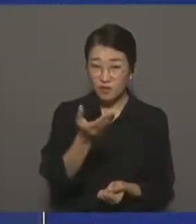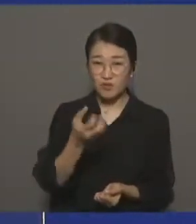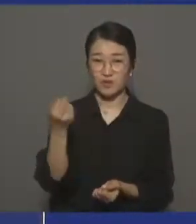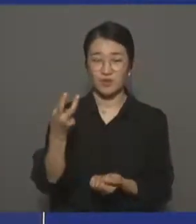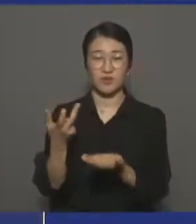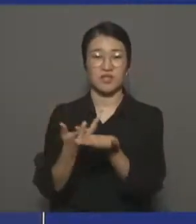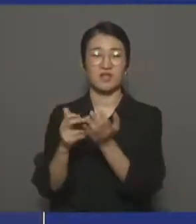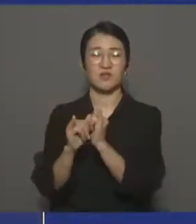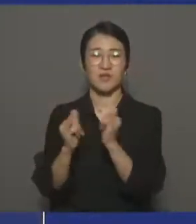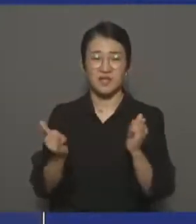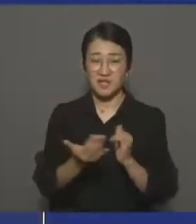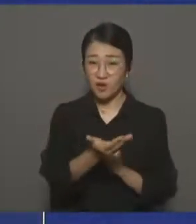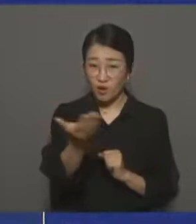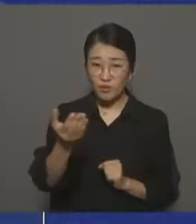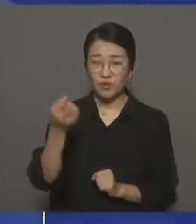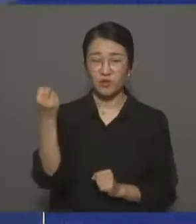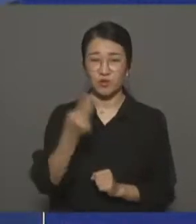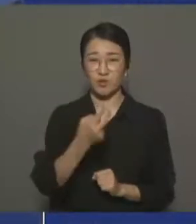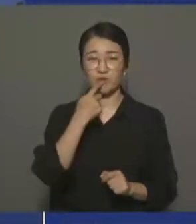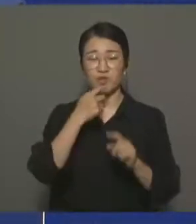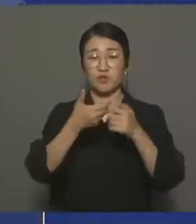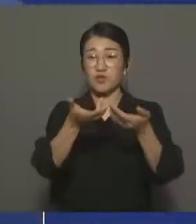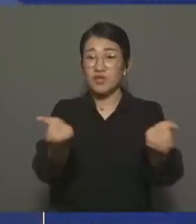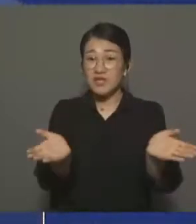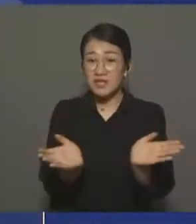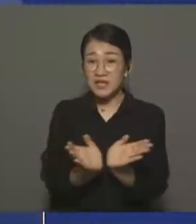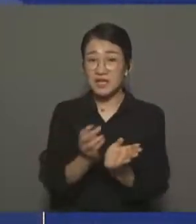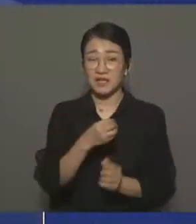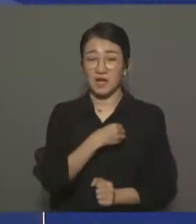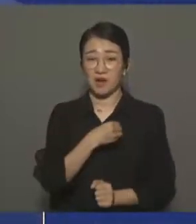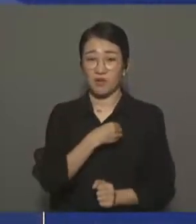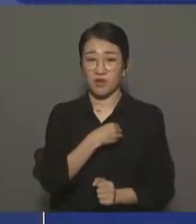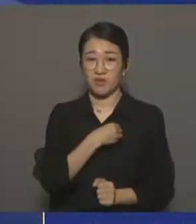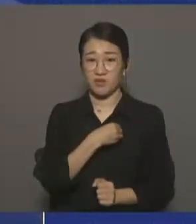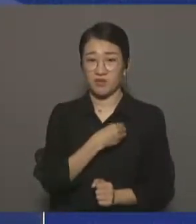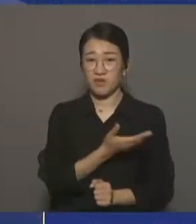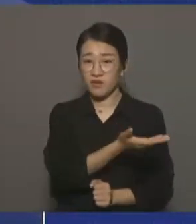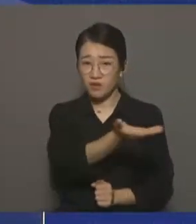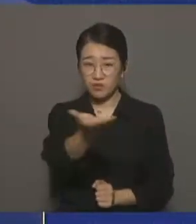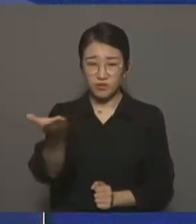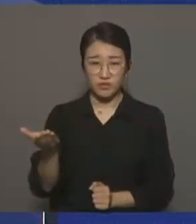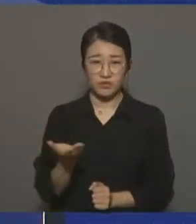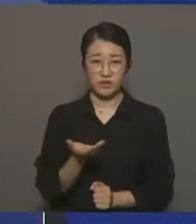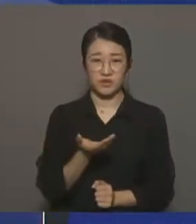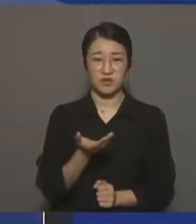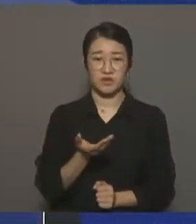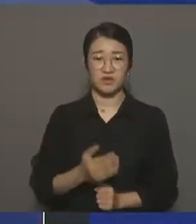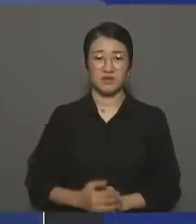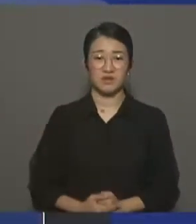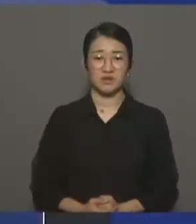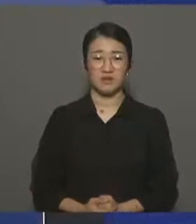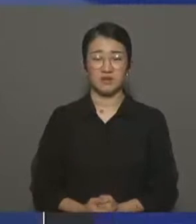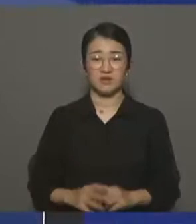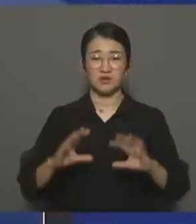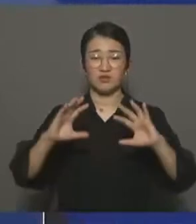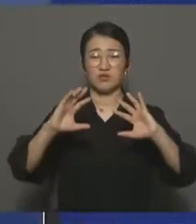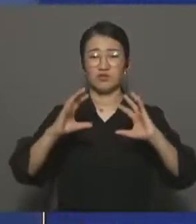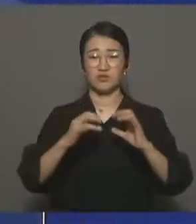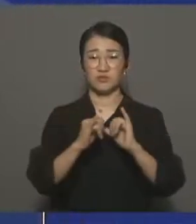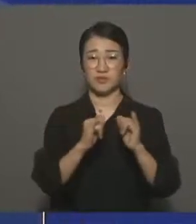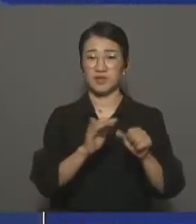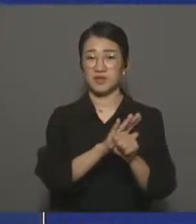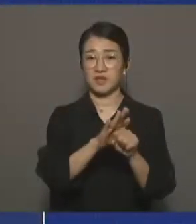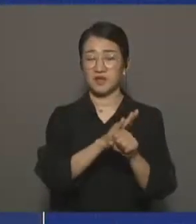그리고 전국에 계시는 우리 민주당의 당원 동지 여러분, 국민 여러분, 민주당이 국민의 사랑을 받고